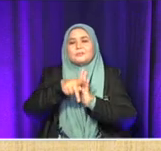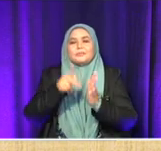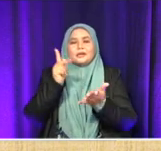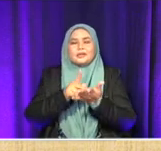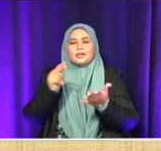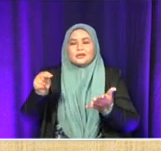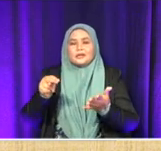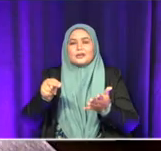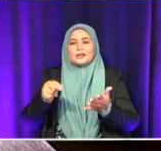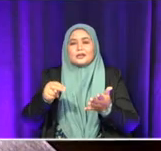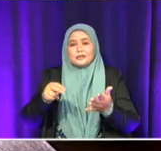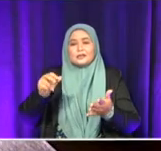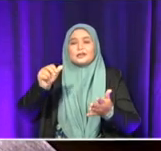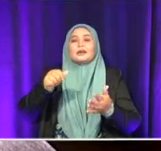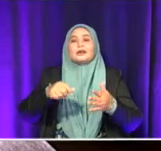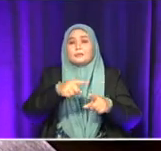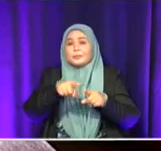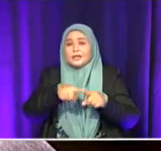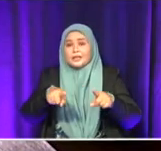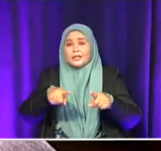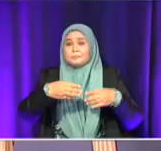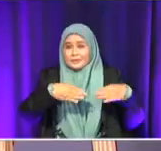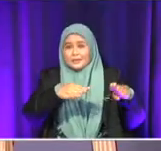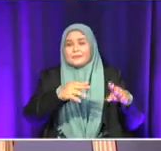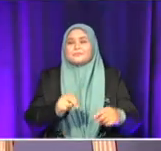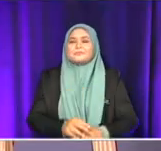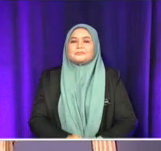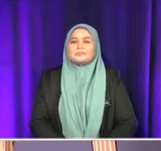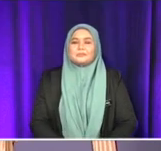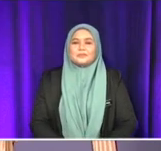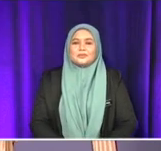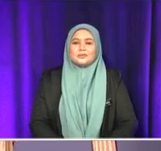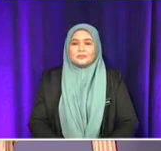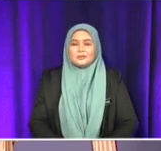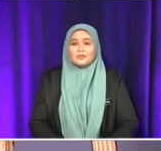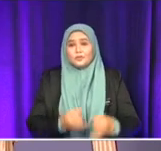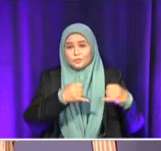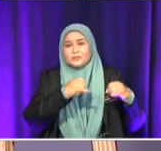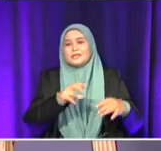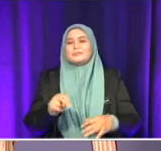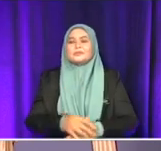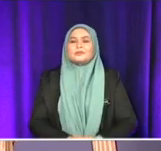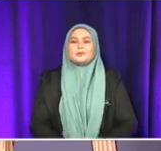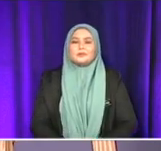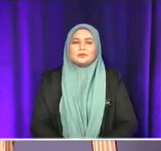jurusan ke-2 maka juga untuk Daniel oke yang lain pun